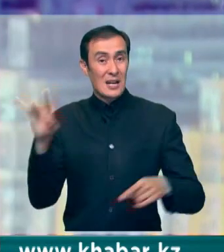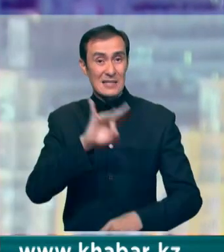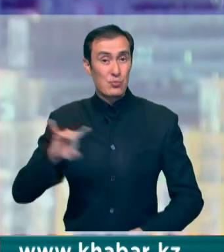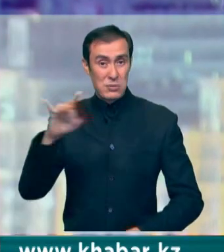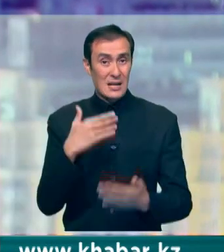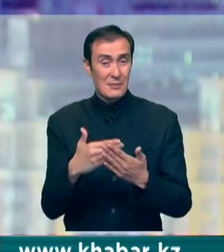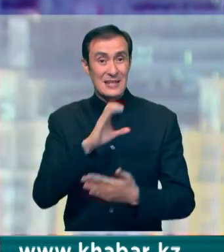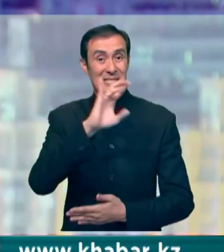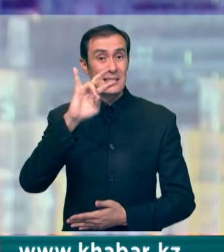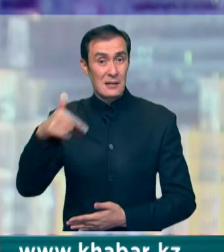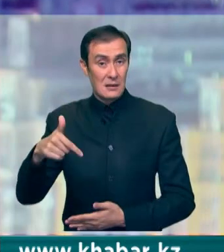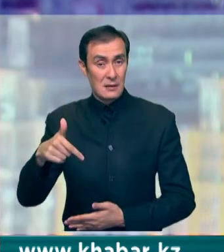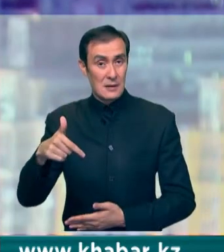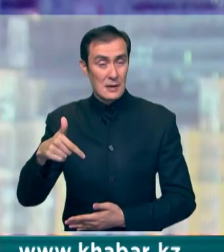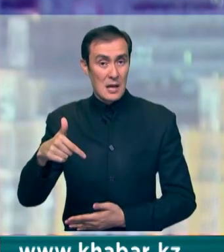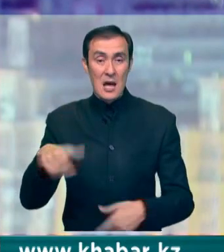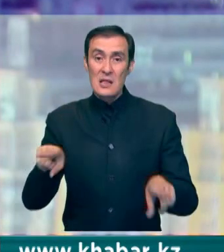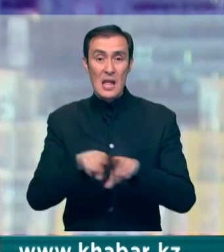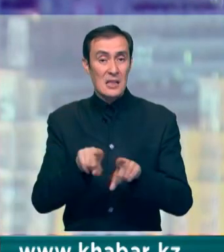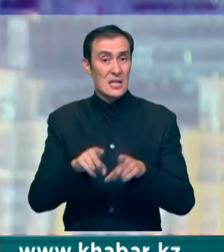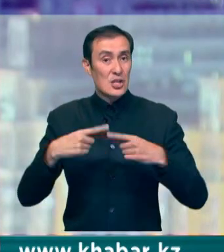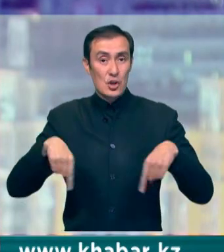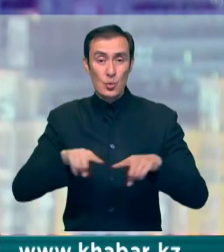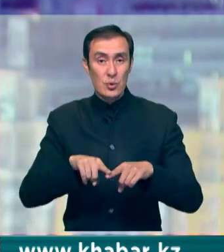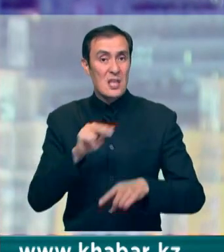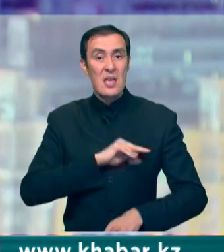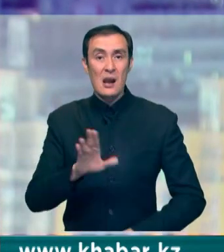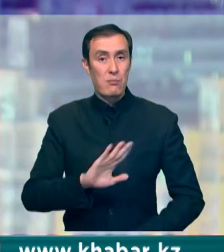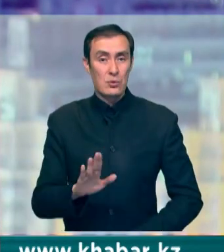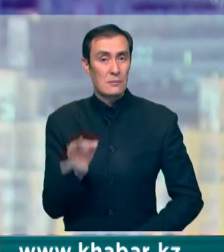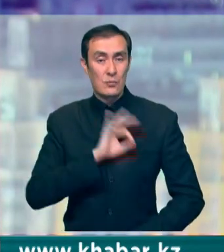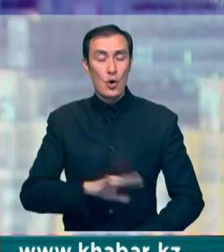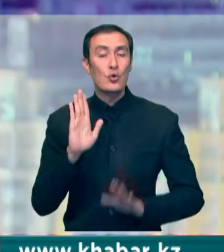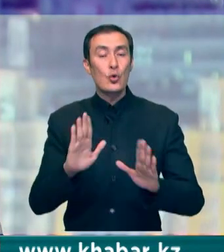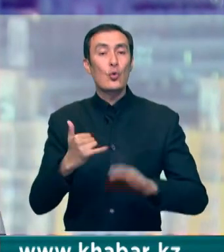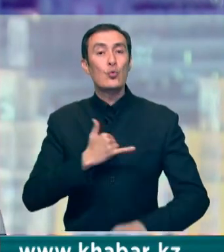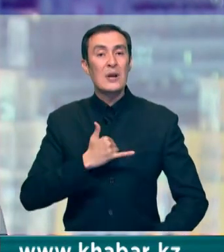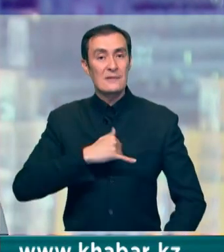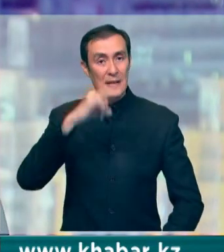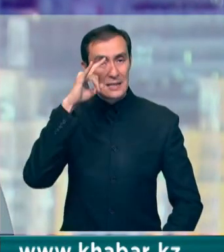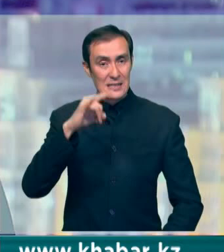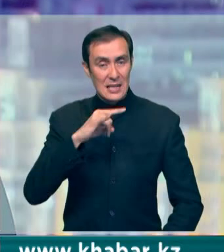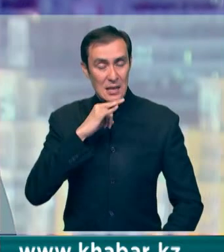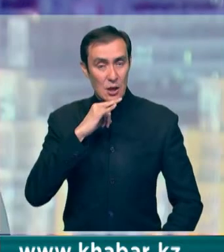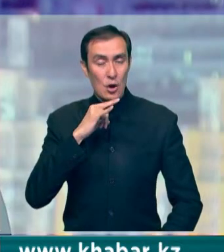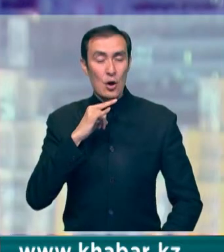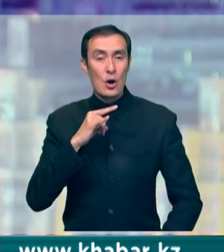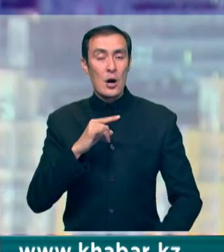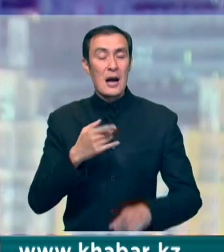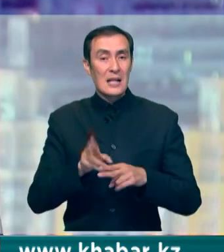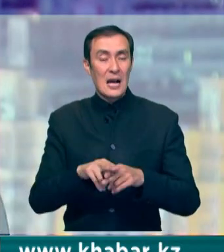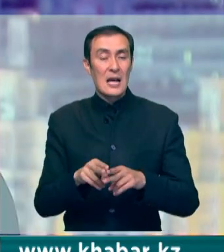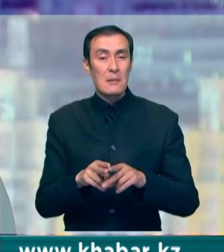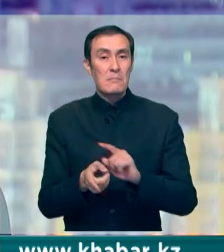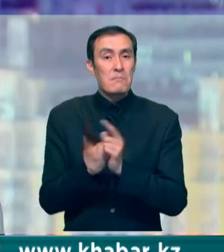снг данный институт не работает только у нас стране уголок прогрессивная система